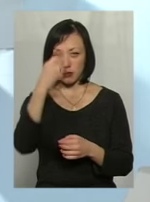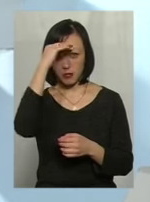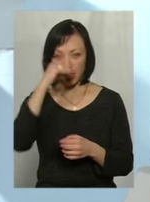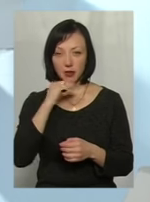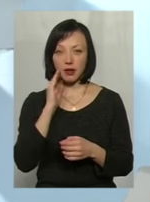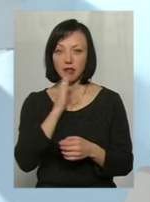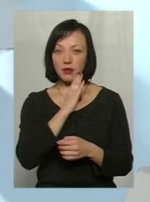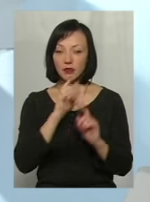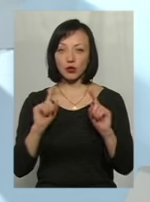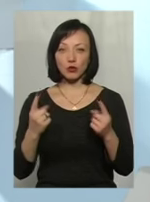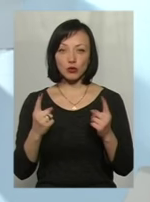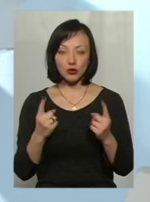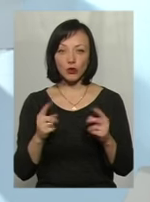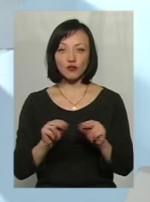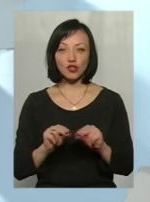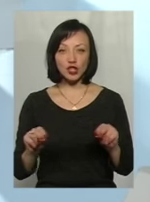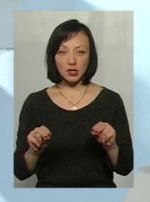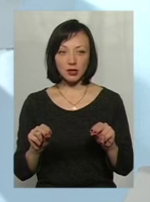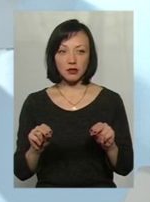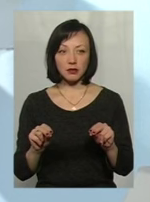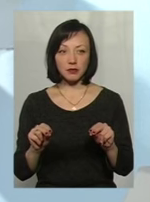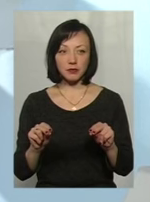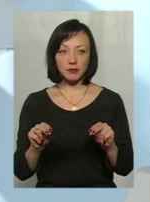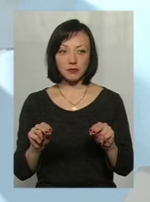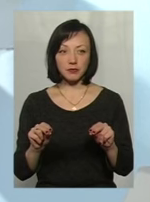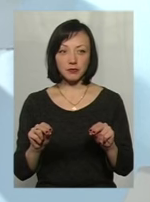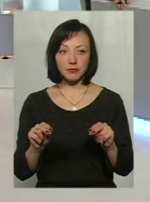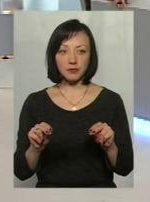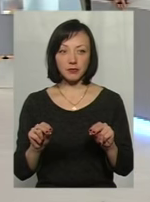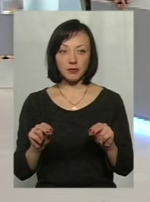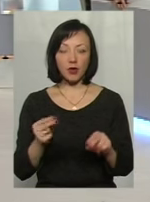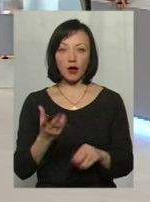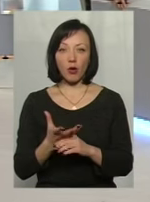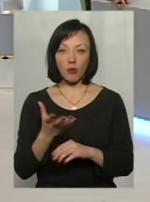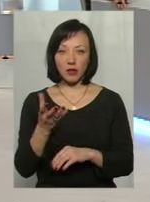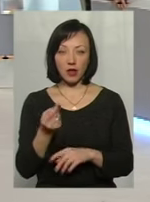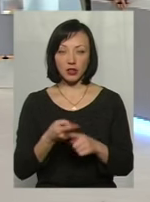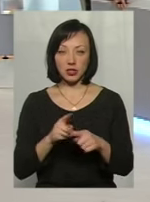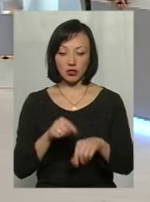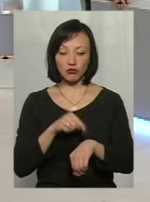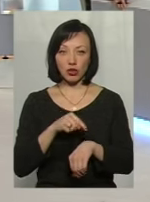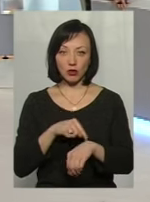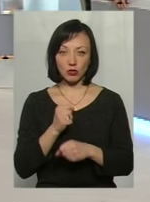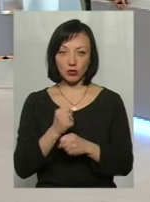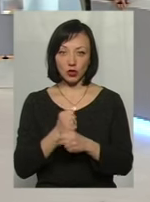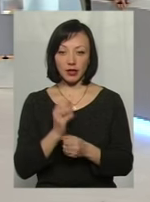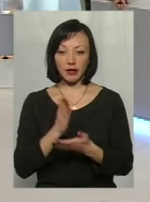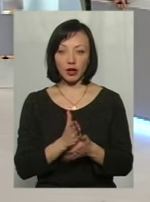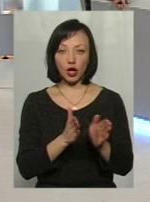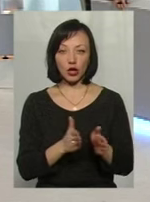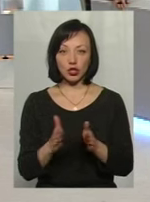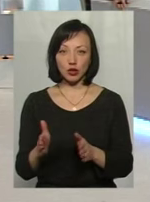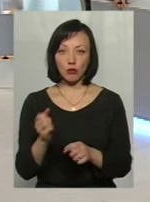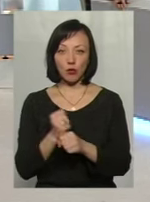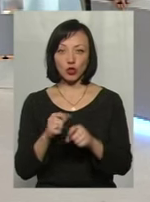Безумовно, тому що власне вчитель тарифікований на початку навчального року, йому оплачений цей робочий час, є режим роботи